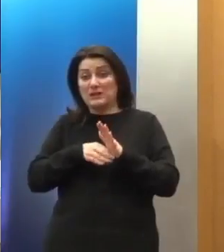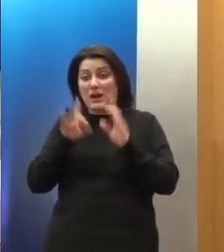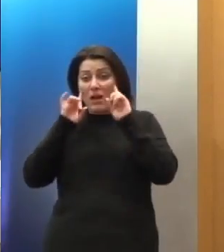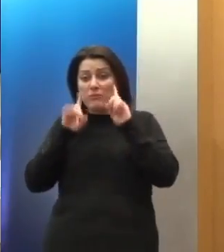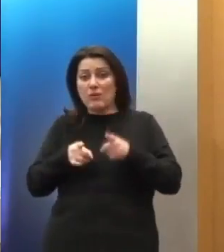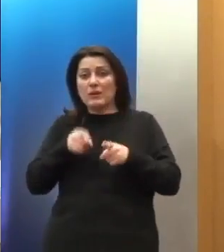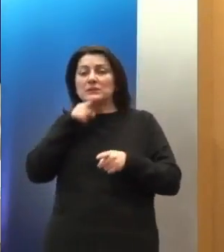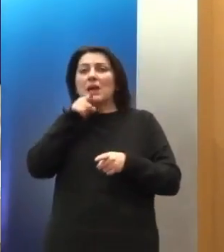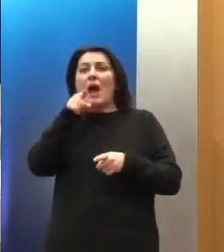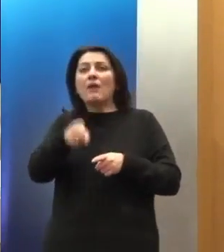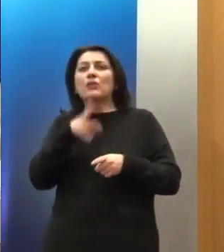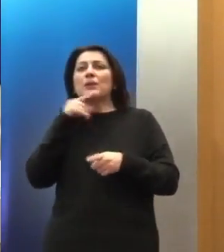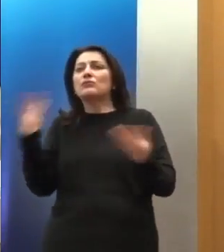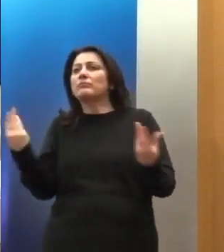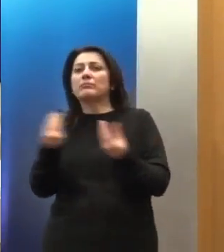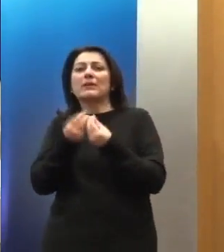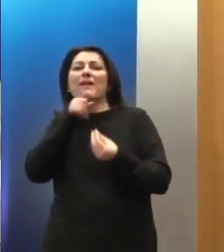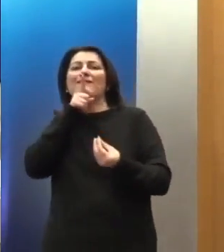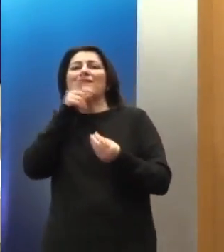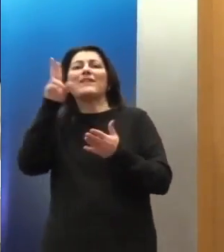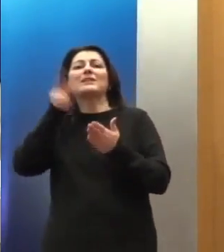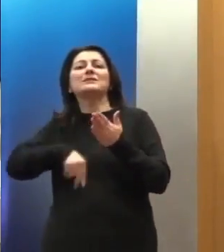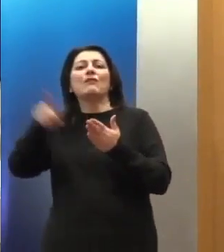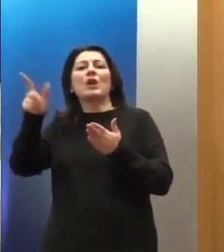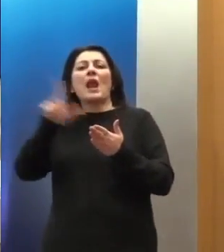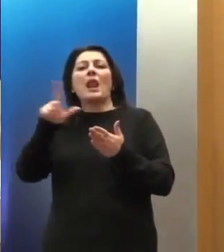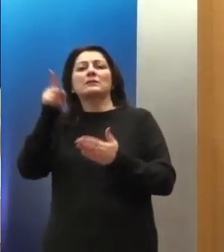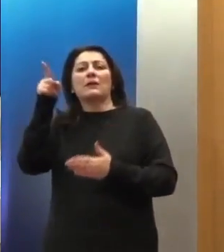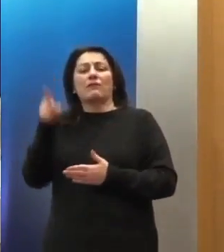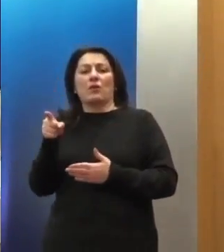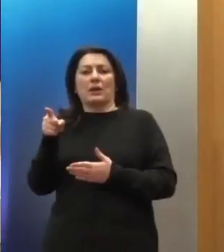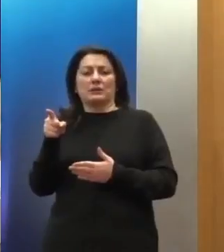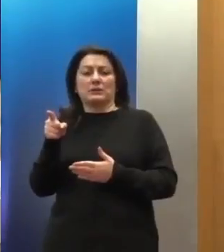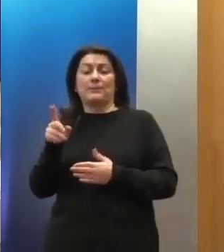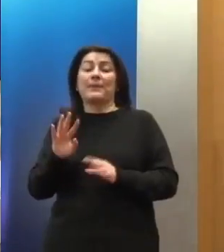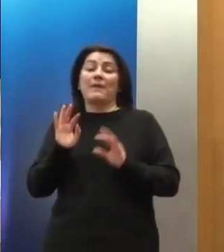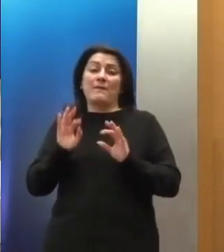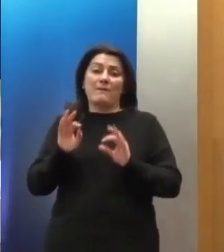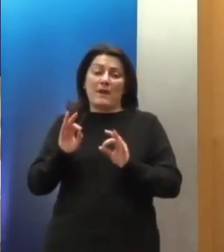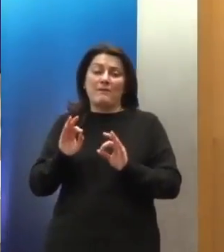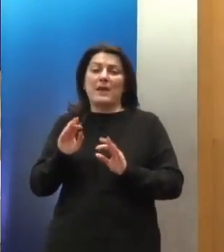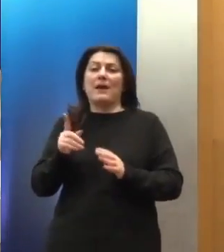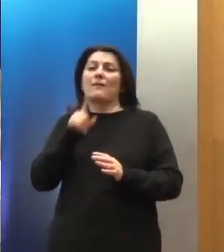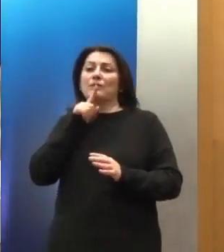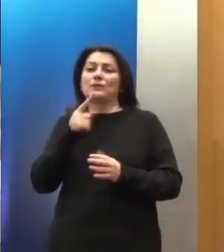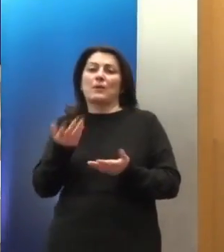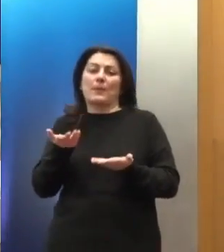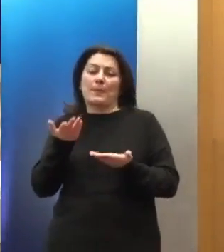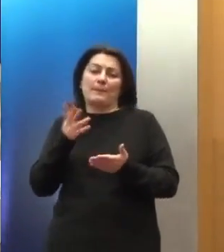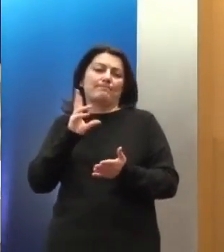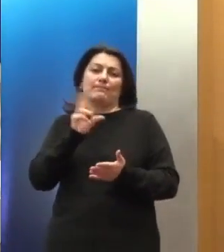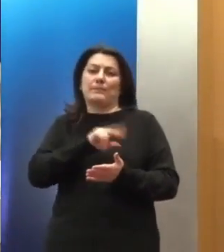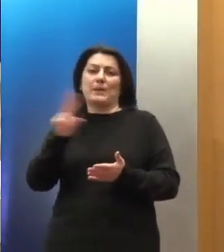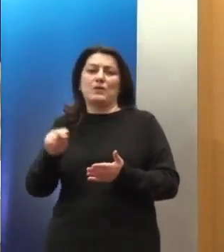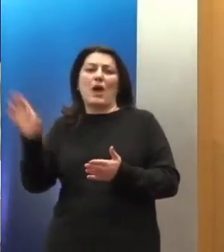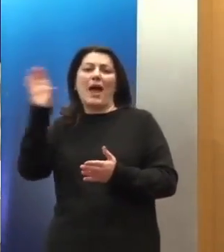μία συμφωνία η οποία φυσικά δεν έχει την ίδια βαρύτητα όπως είναι ο Ευρωπαϊκός Κοινωνικός Χάρτης, αλλά είναι